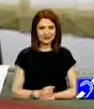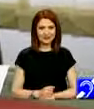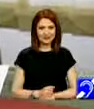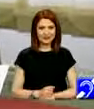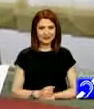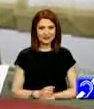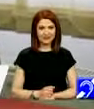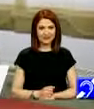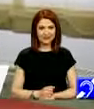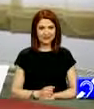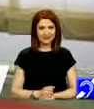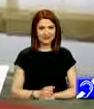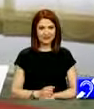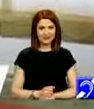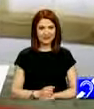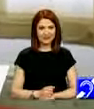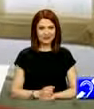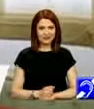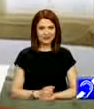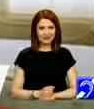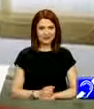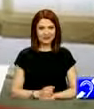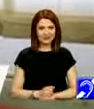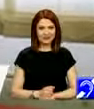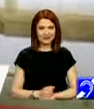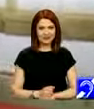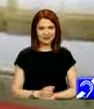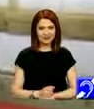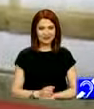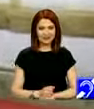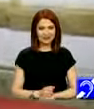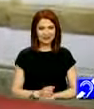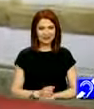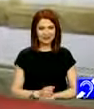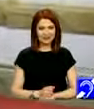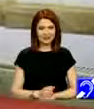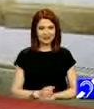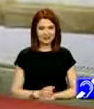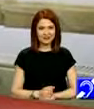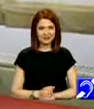cheap. Я не знаю, что сказать, потому что мы только начали. И, в принципе,